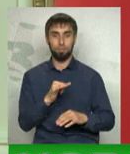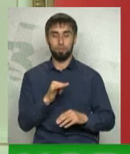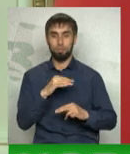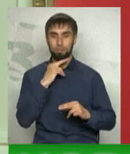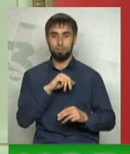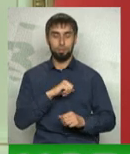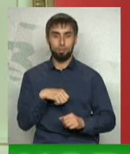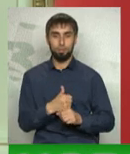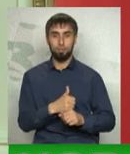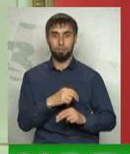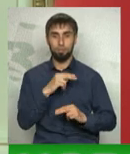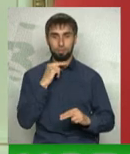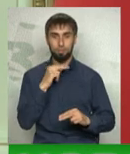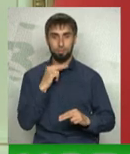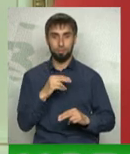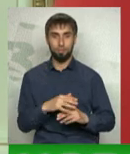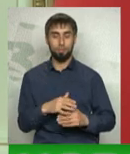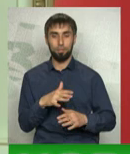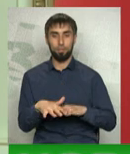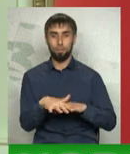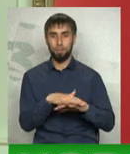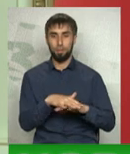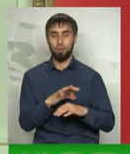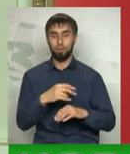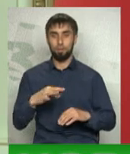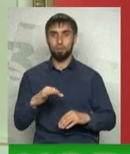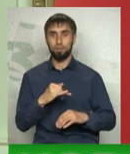бдительность, самое главное, бдительность населения, оно